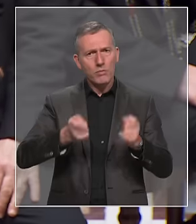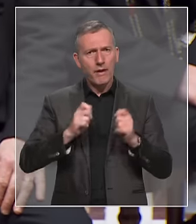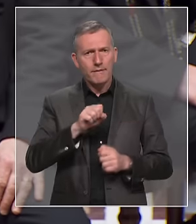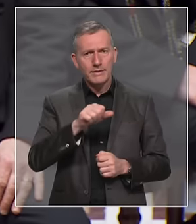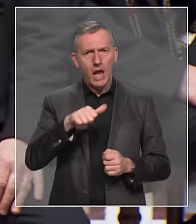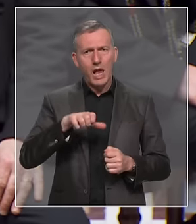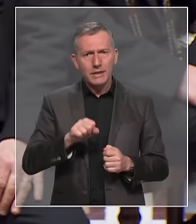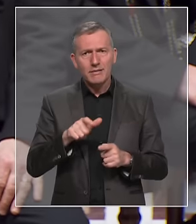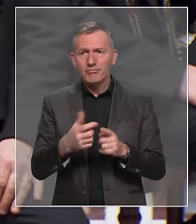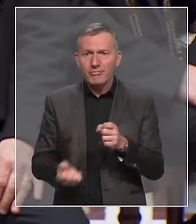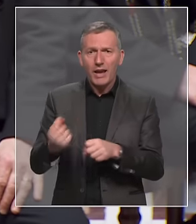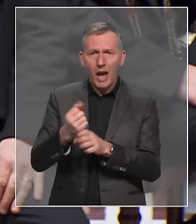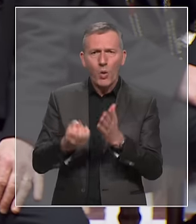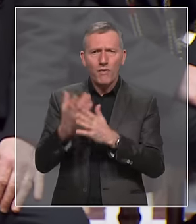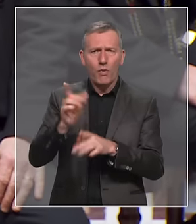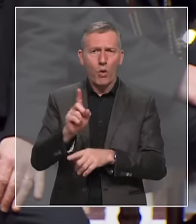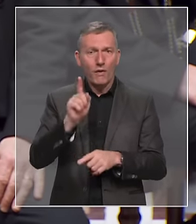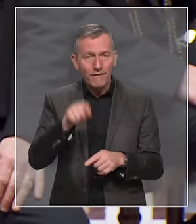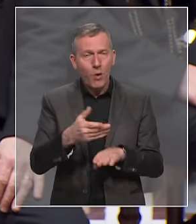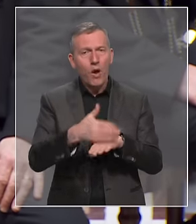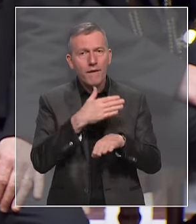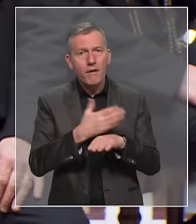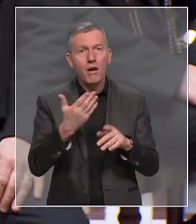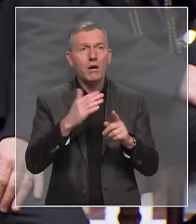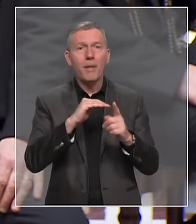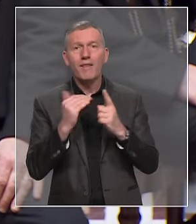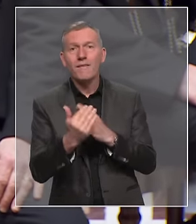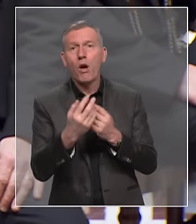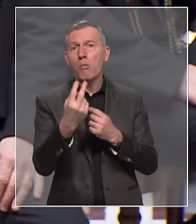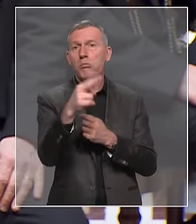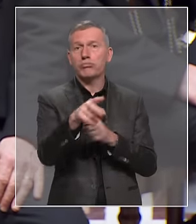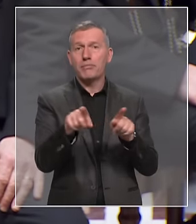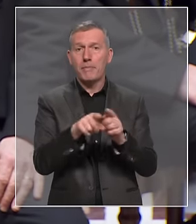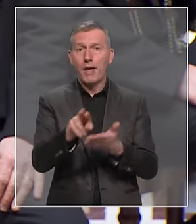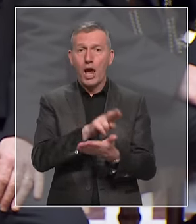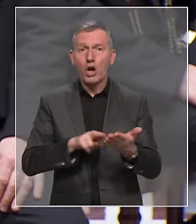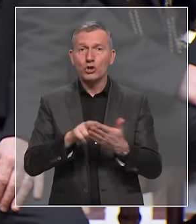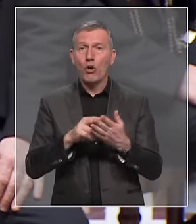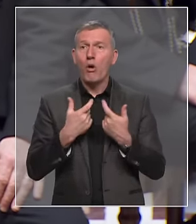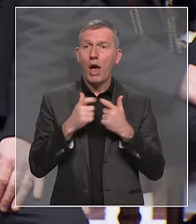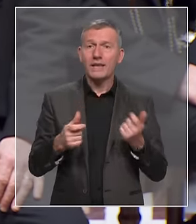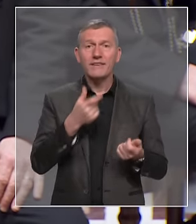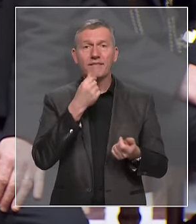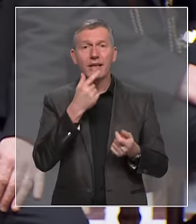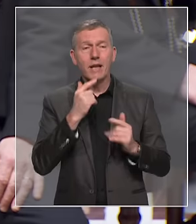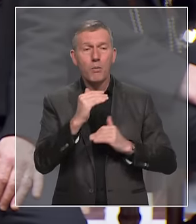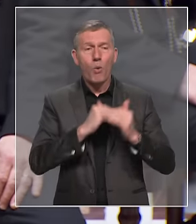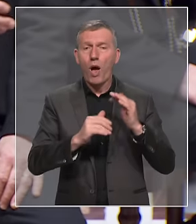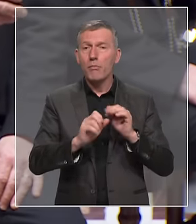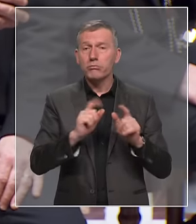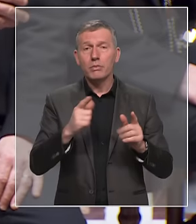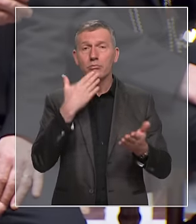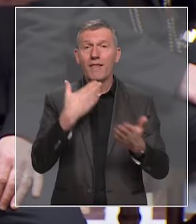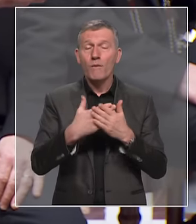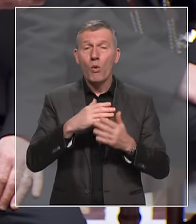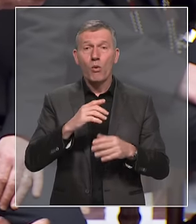à mettre un nouveau dispositif en place ? Évidemment, il faut faire en sorte que des plateformes telles que celles que vous évoquez, qui permettent l'accès aux soins non programmés avec une régulation entre